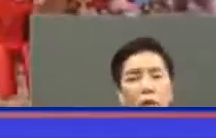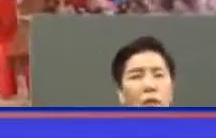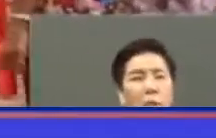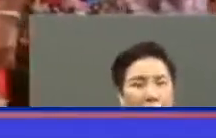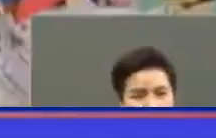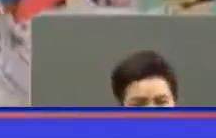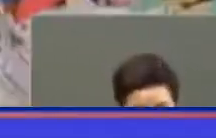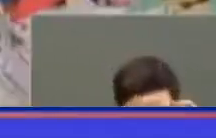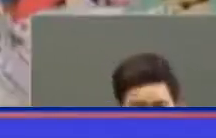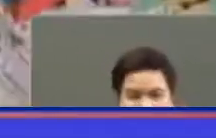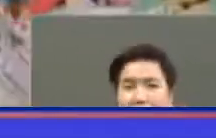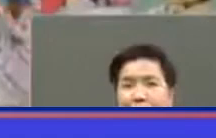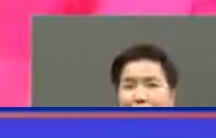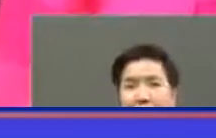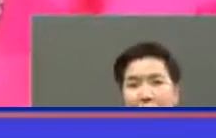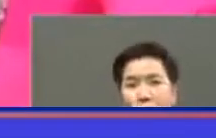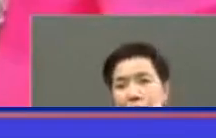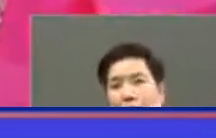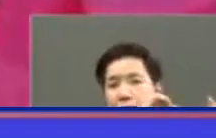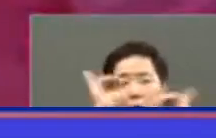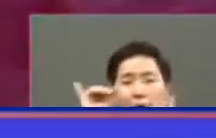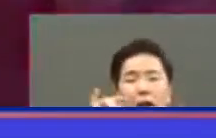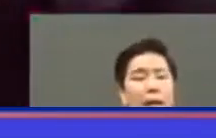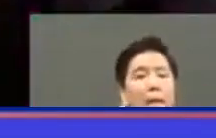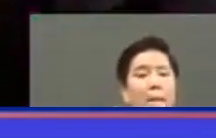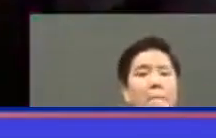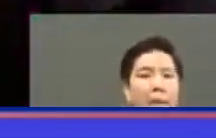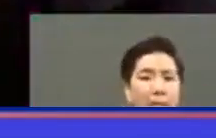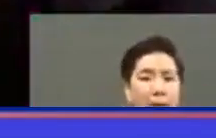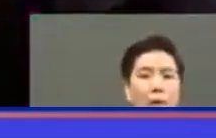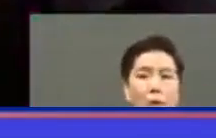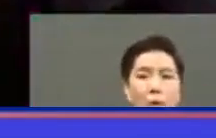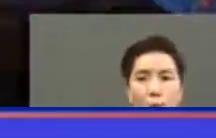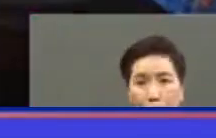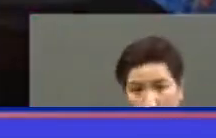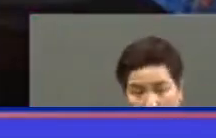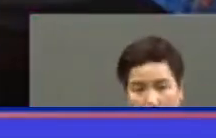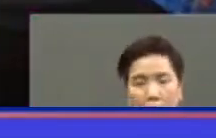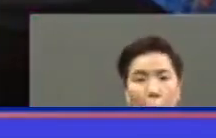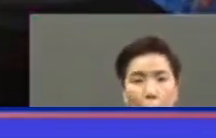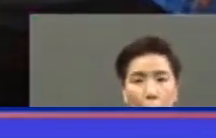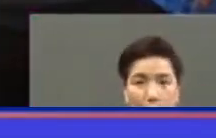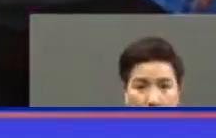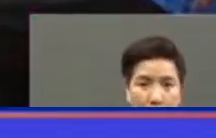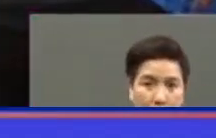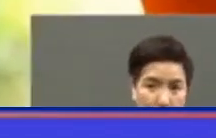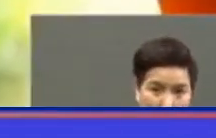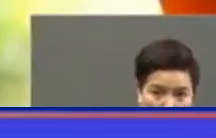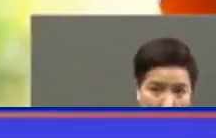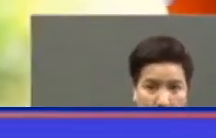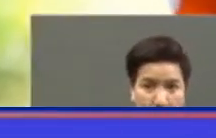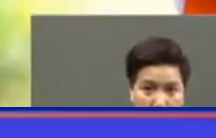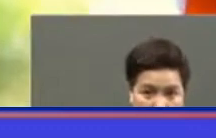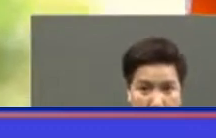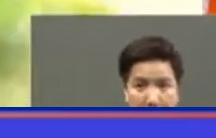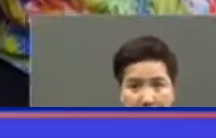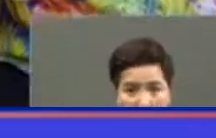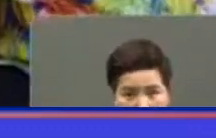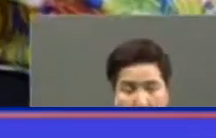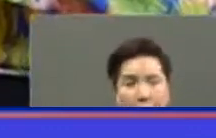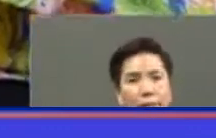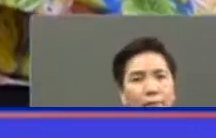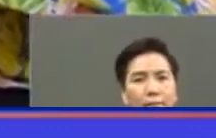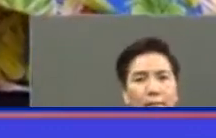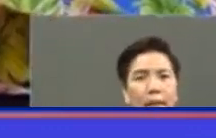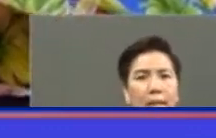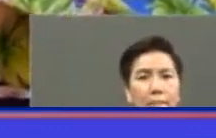กาลสงกรานต์เป็นเทศกาลแห่งความสุขเป็นเทศกาลแห่งความกตัญญูกตเวทีต่อผู้หลักผู้ใหญ่บรร